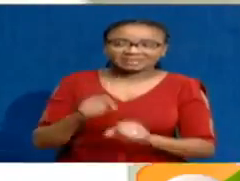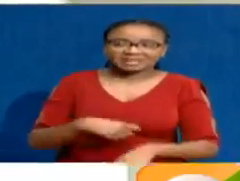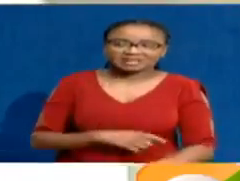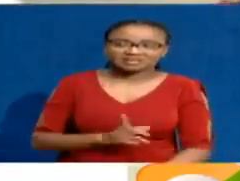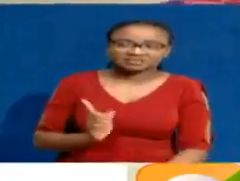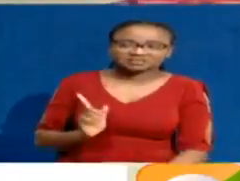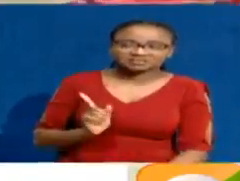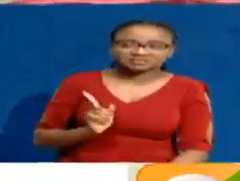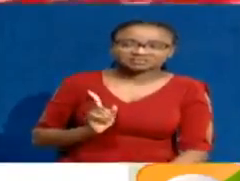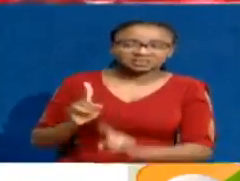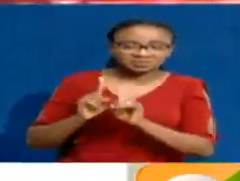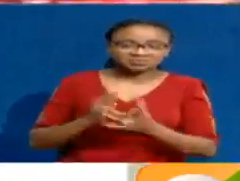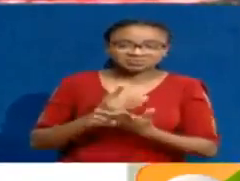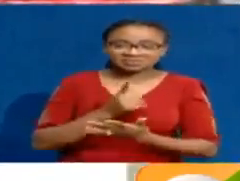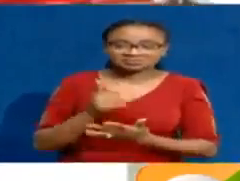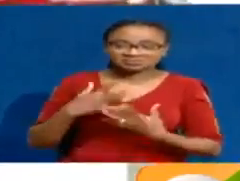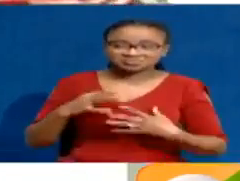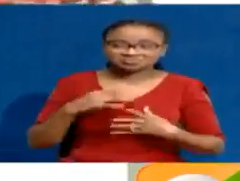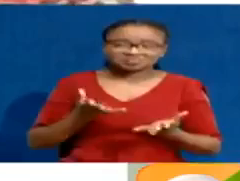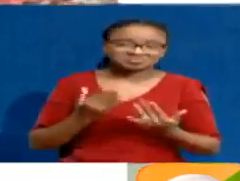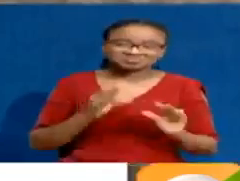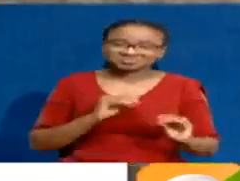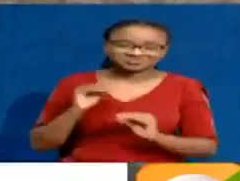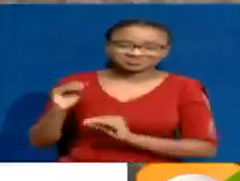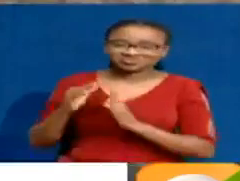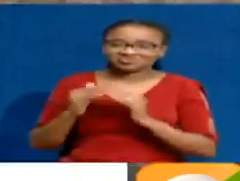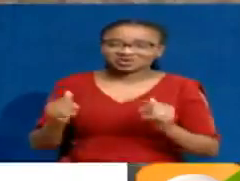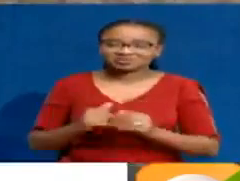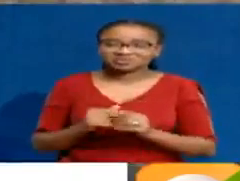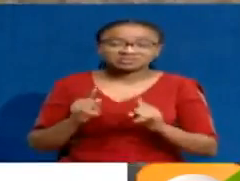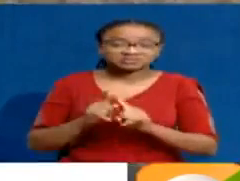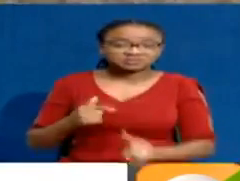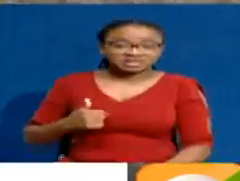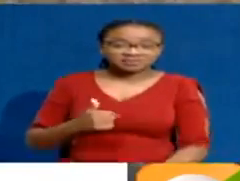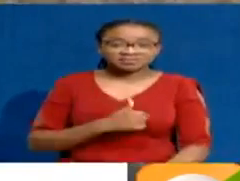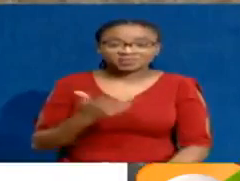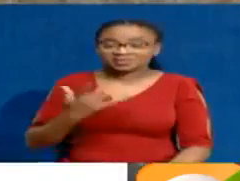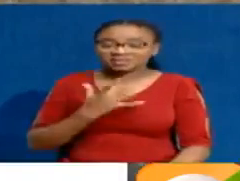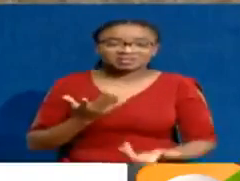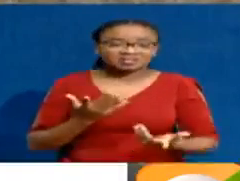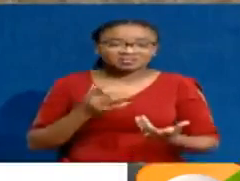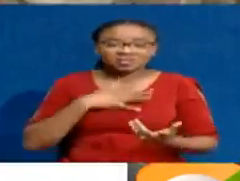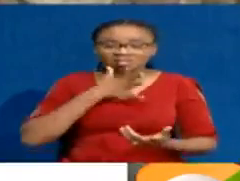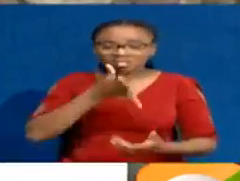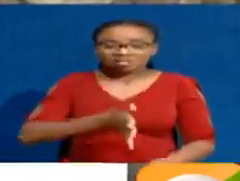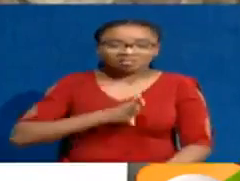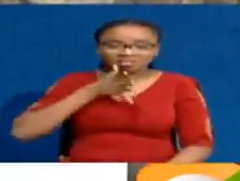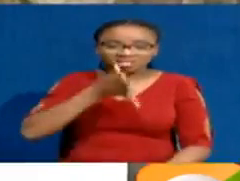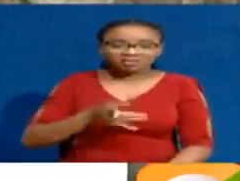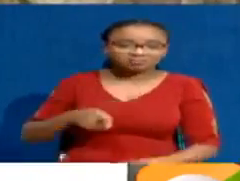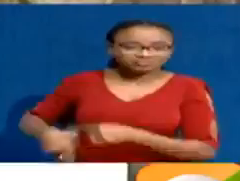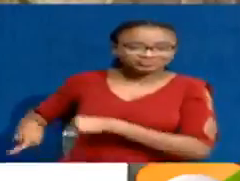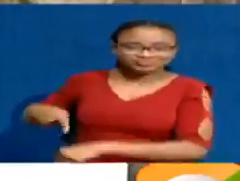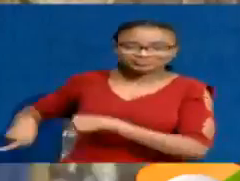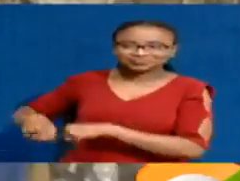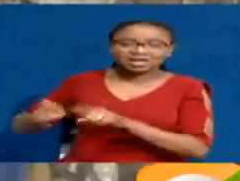macho, huku baadhi ya wapangaji wakihama mtaa huu. Hata sisi wenyewe mara tuharizana, mara watu watapika. Tunaoneka